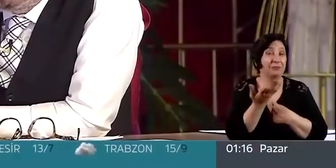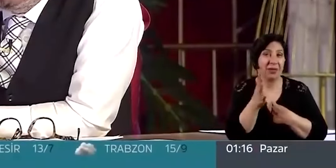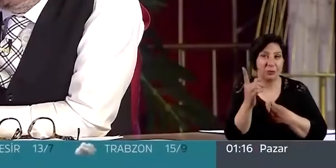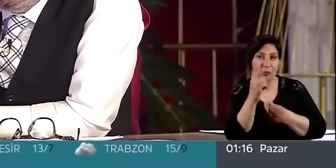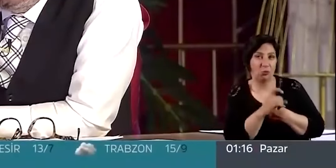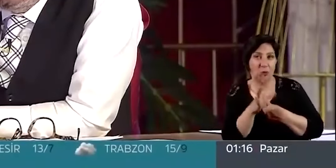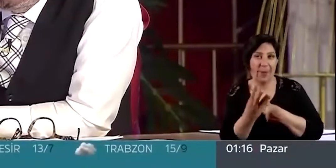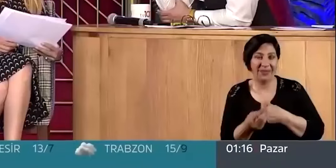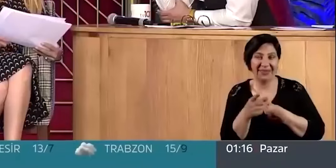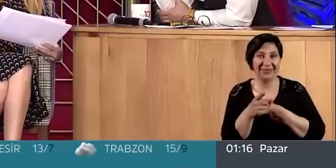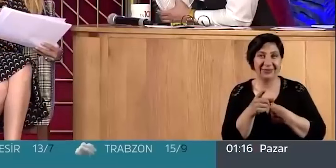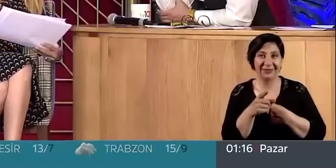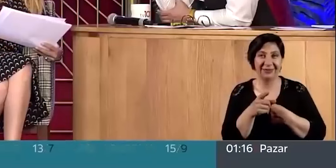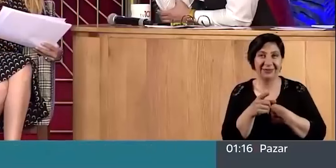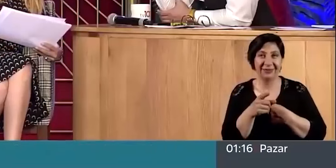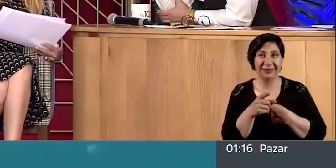sormuşsundur belki.